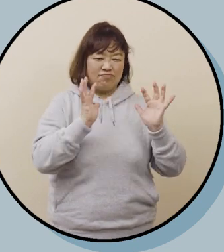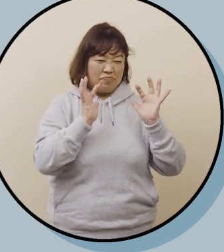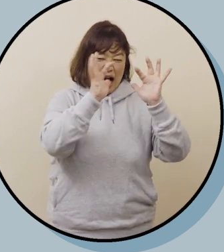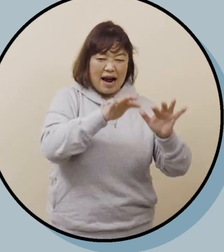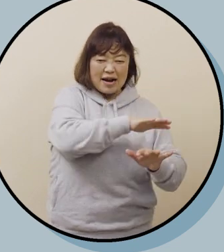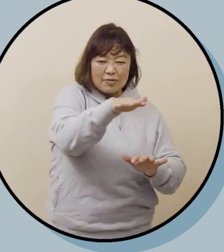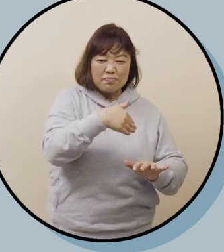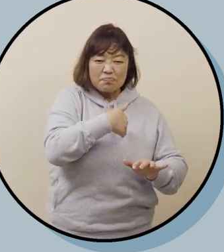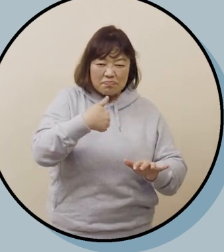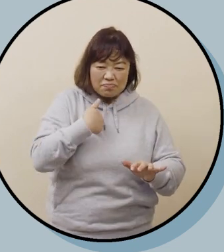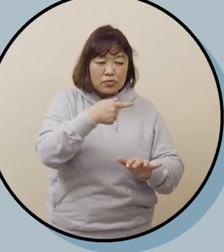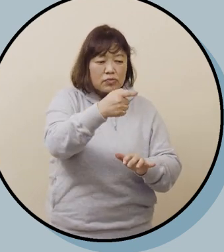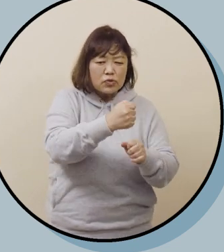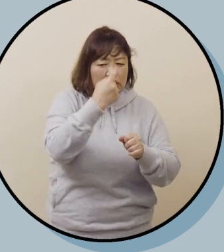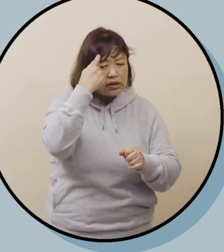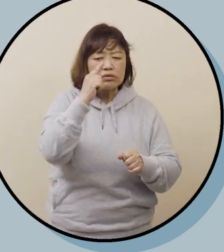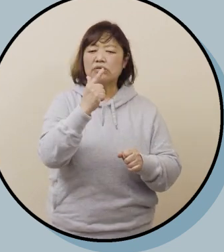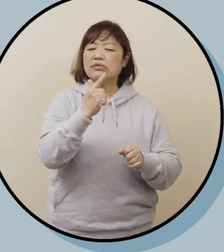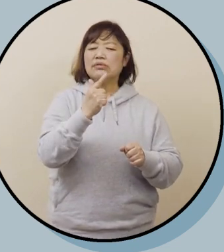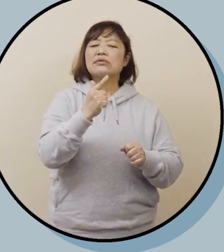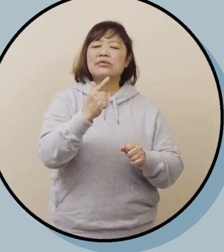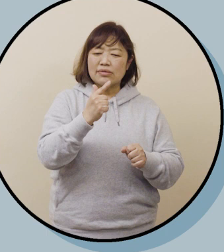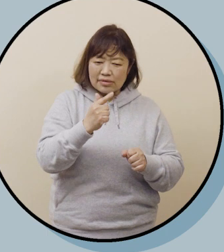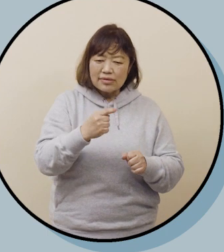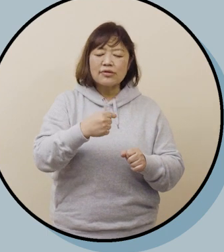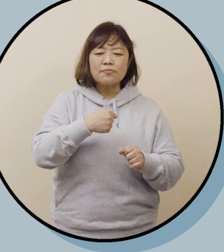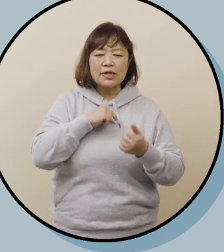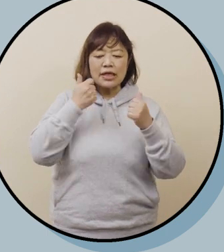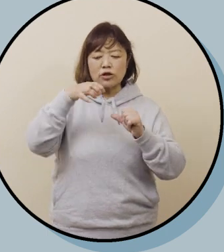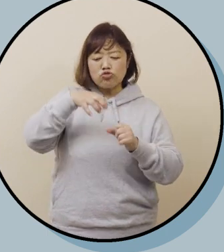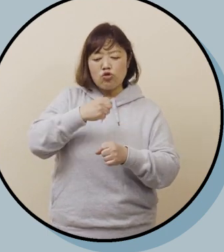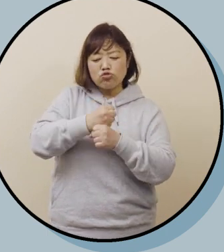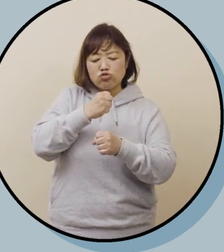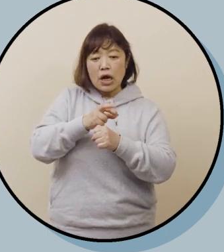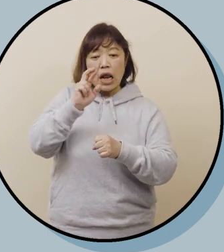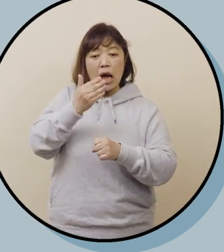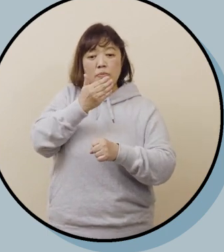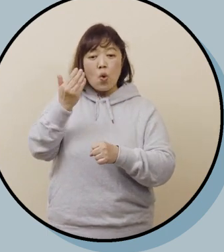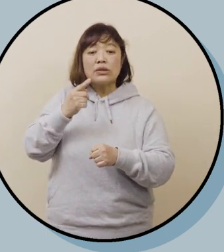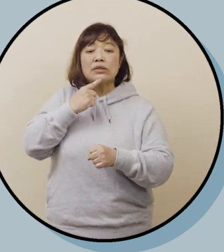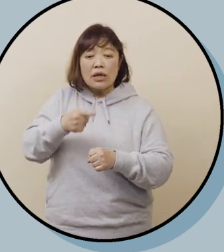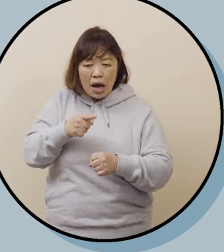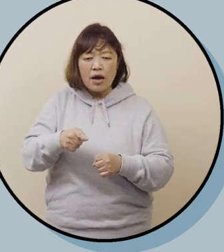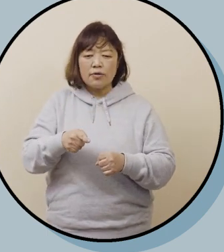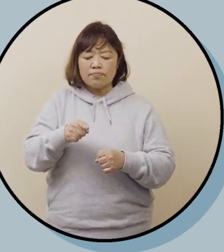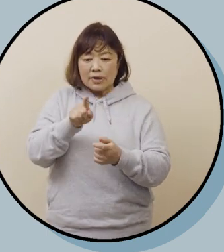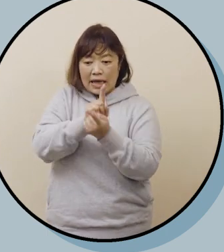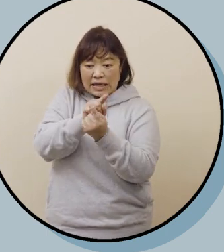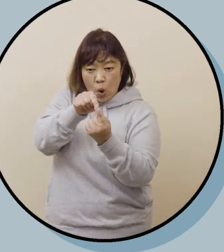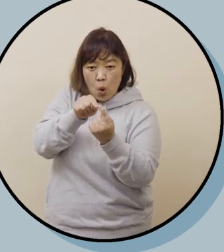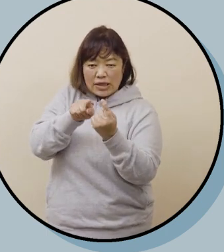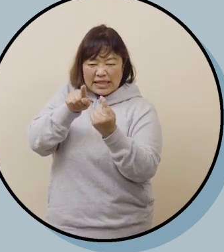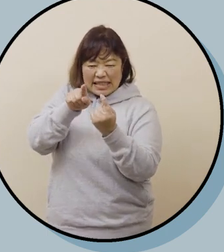適用できるようなものを作ろうっていうことを考えるんだけどでもきっとこの劇場を作るラボでやってることってその対象となる人